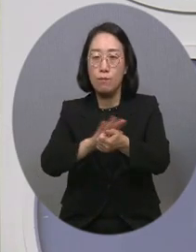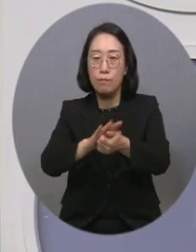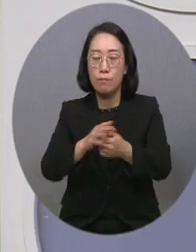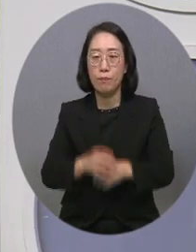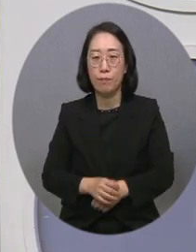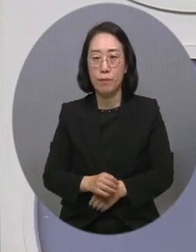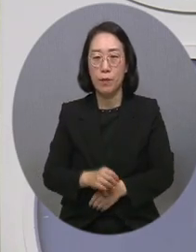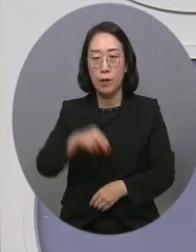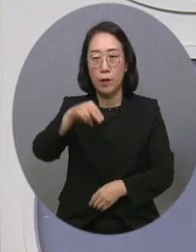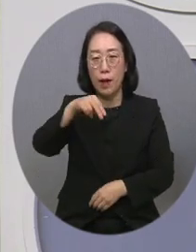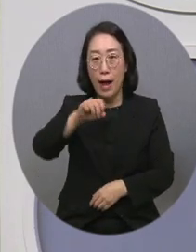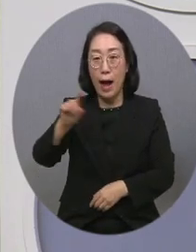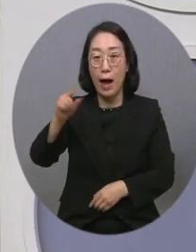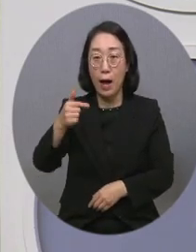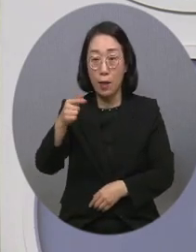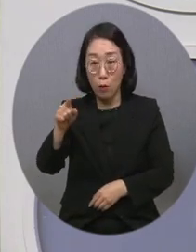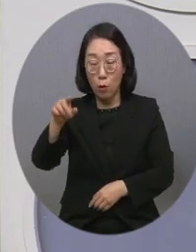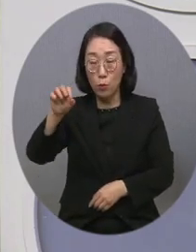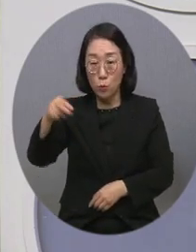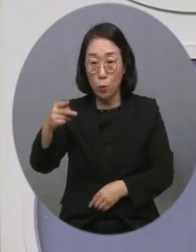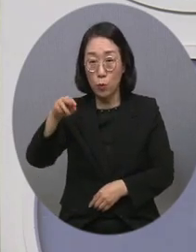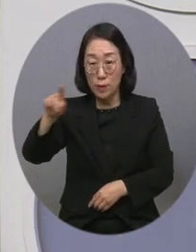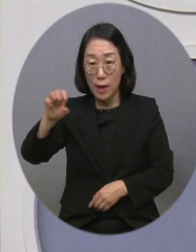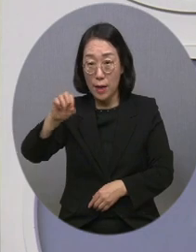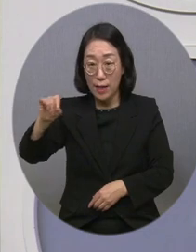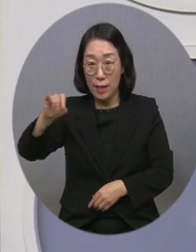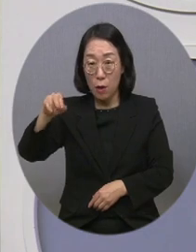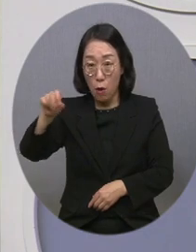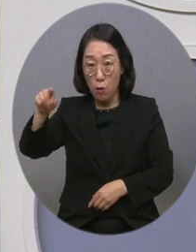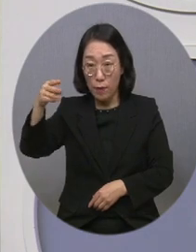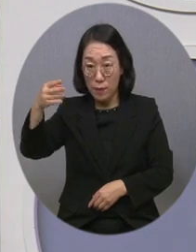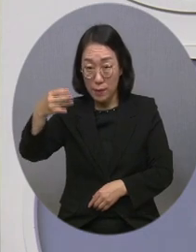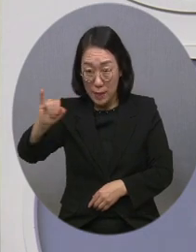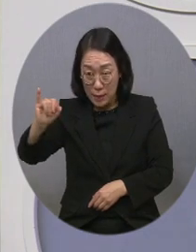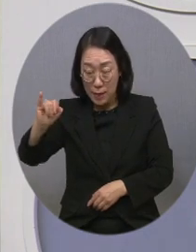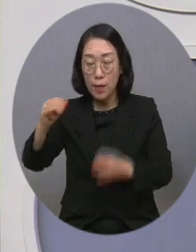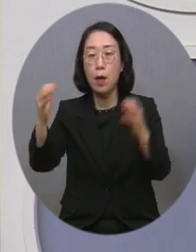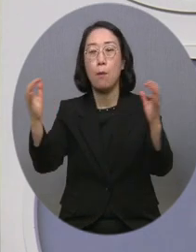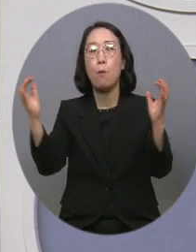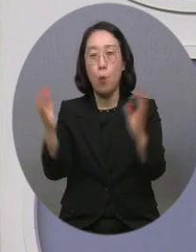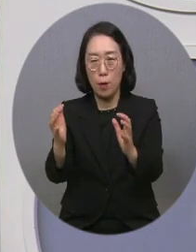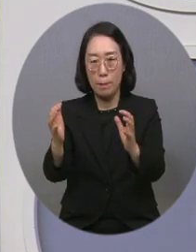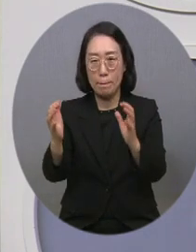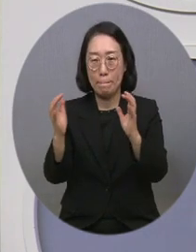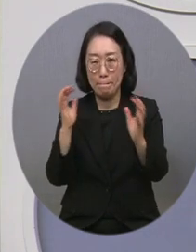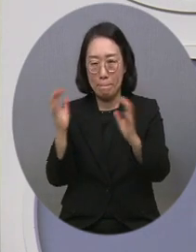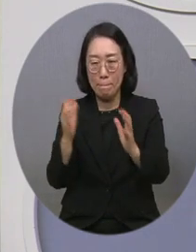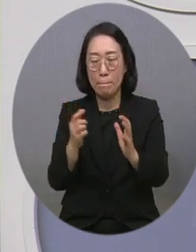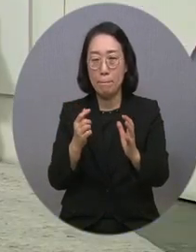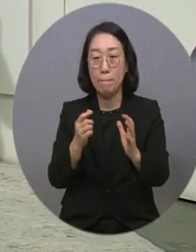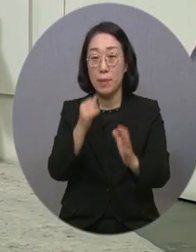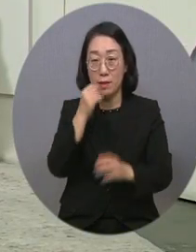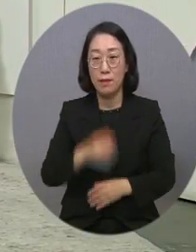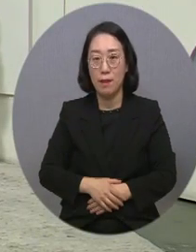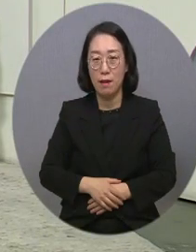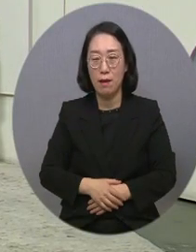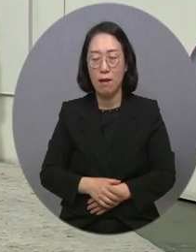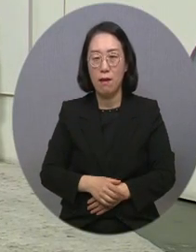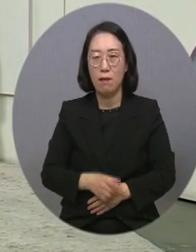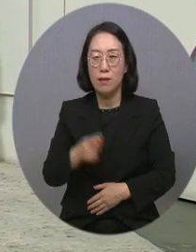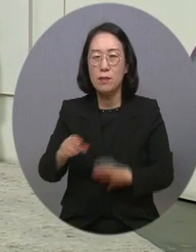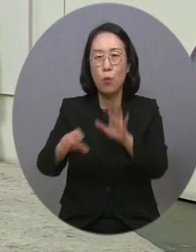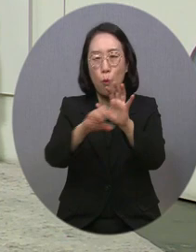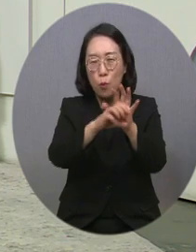아너 소사이어티 이제 그 총회도 하고 이제 네. 이러는데 지금은 이제 코로나 시대이기 때문에 이제 총회는 저희들이